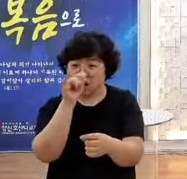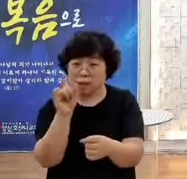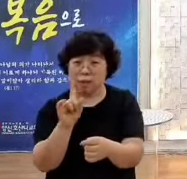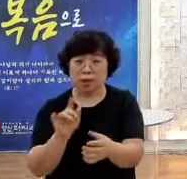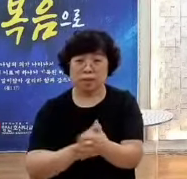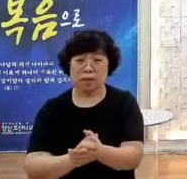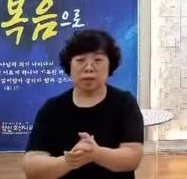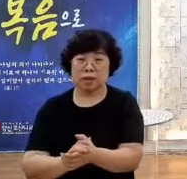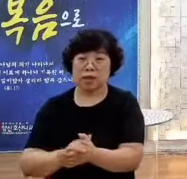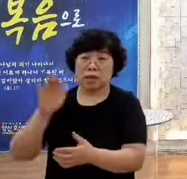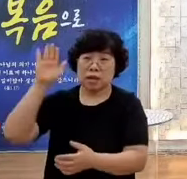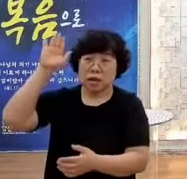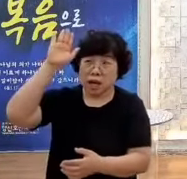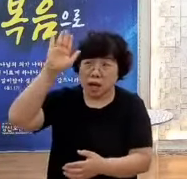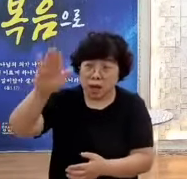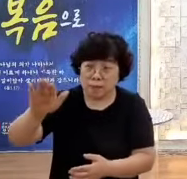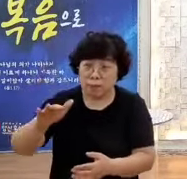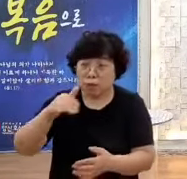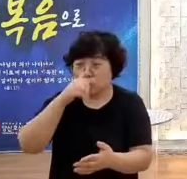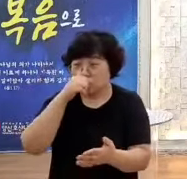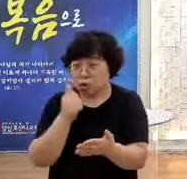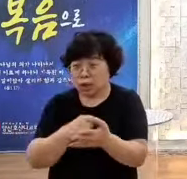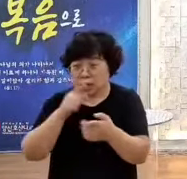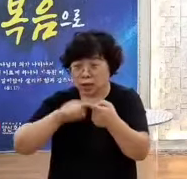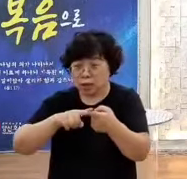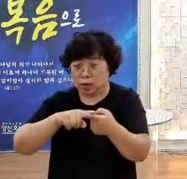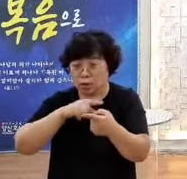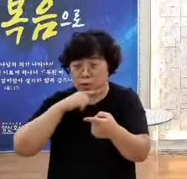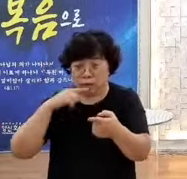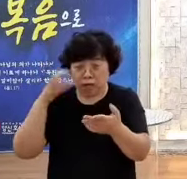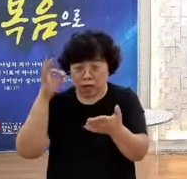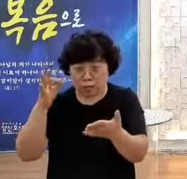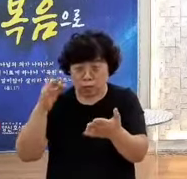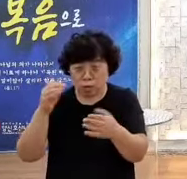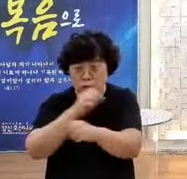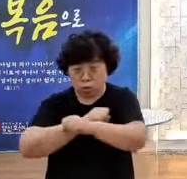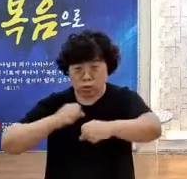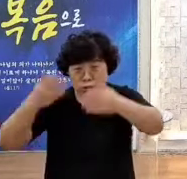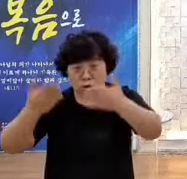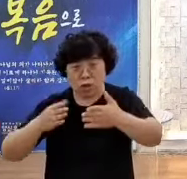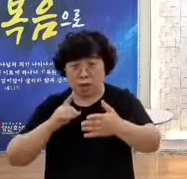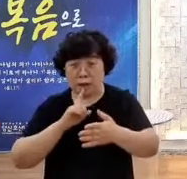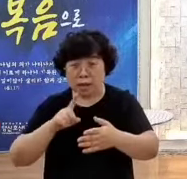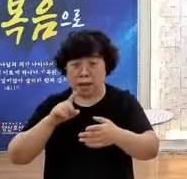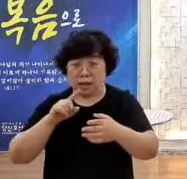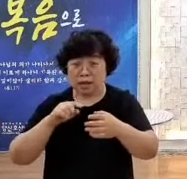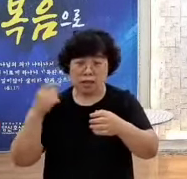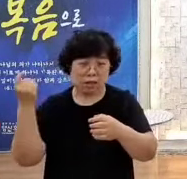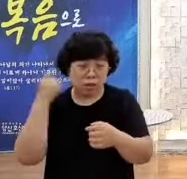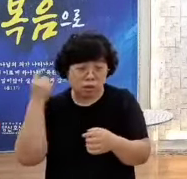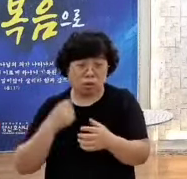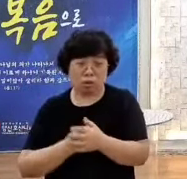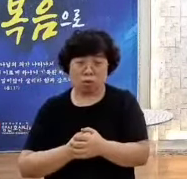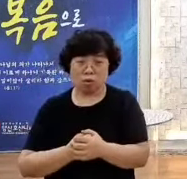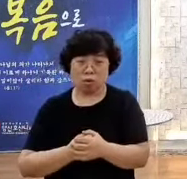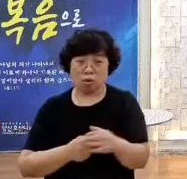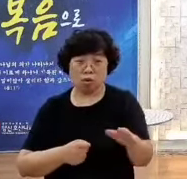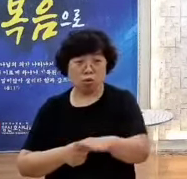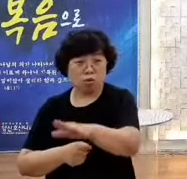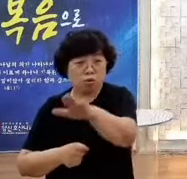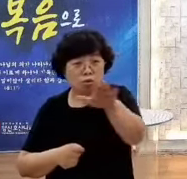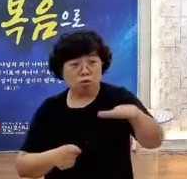모든 죄를 다 주님께서 그 피로 사하셨다라고 했는데 여러분 이게